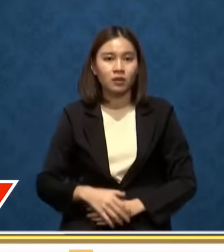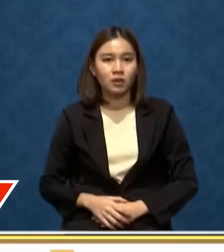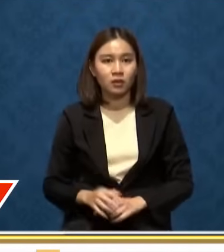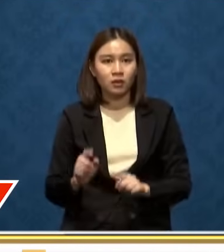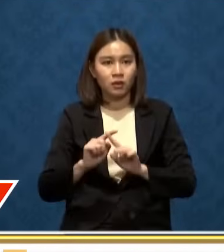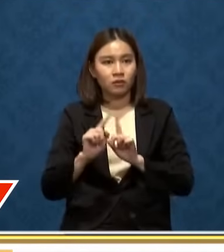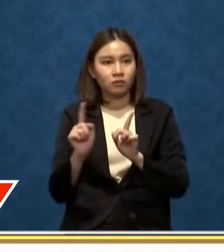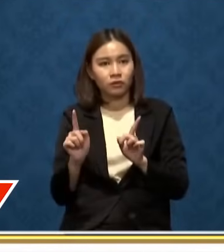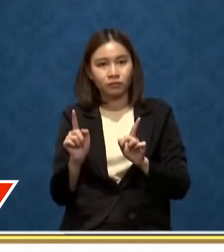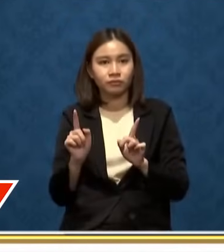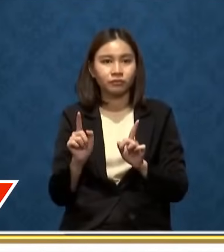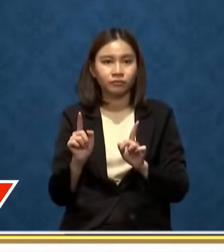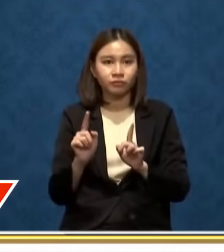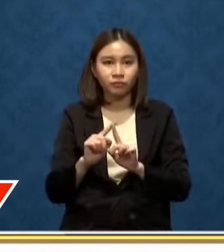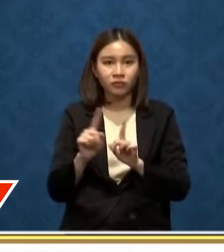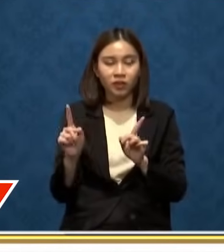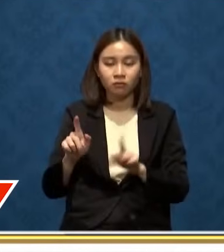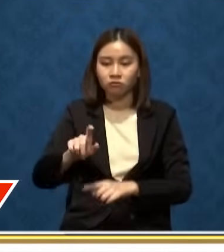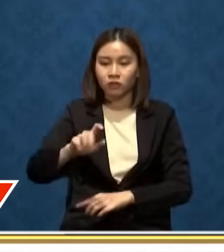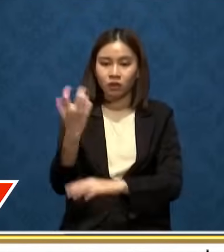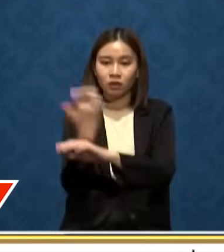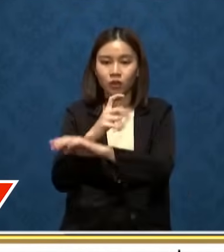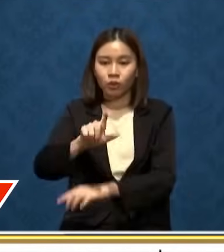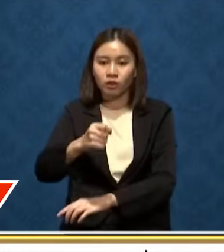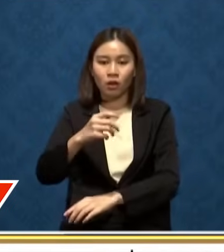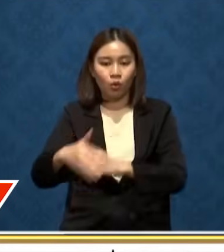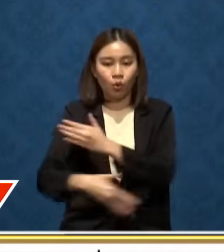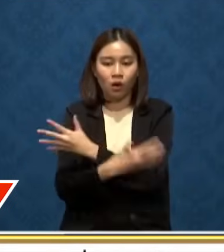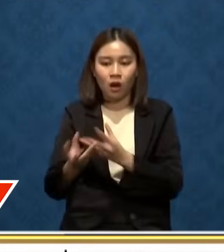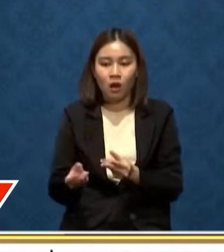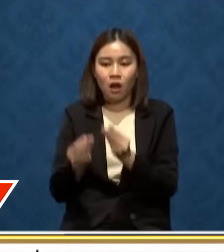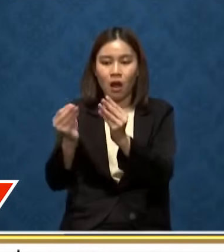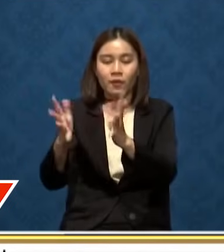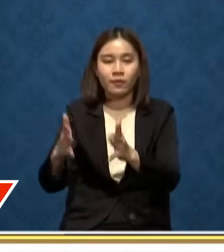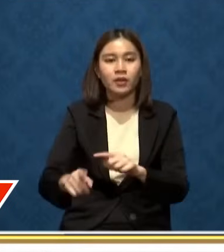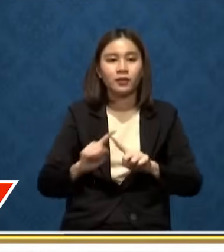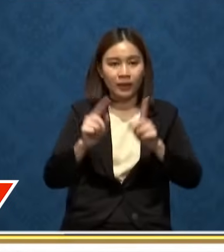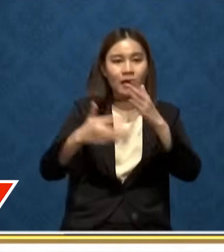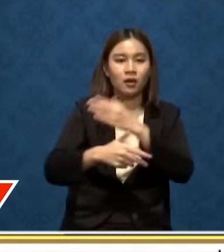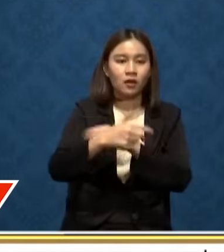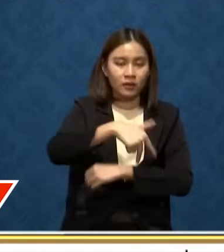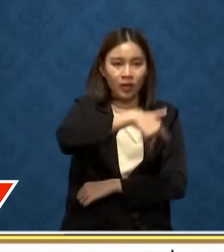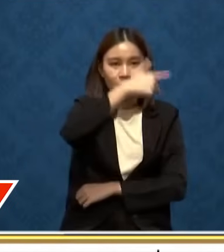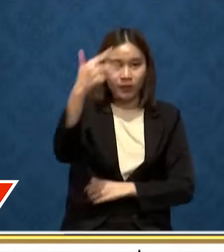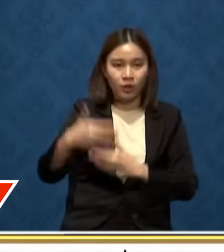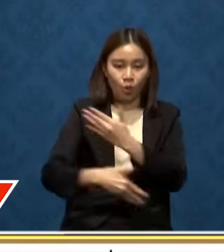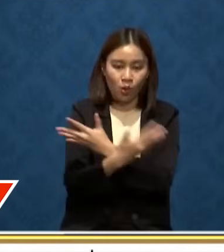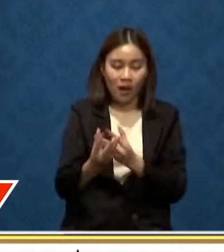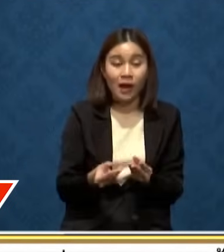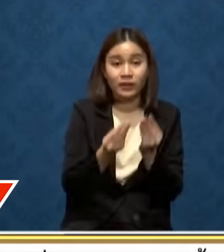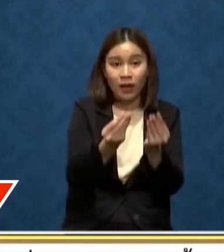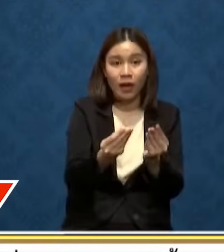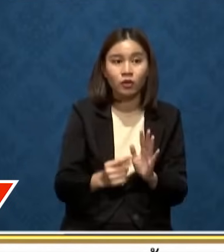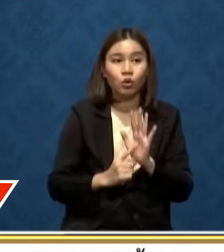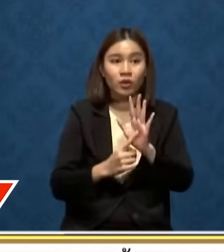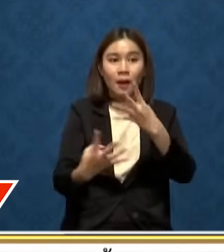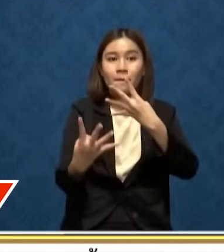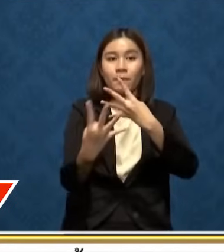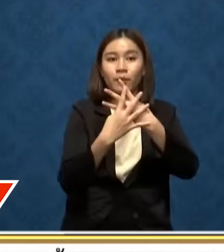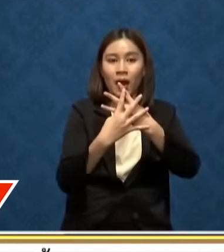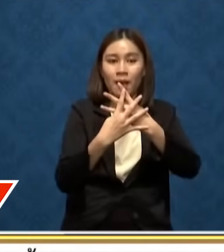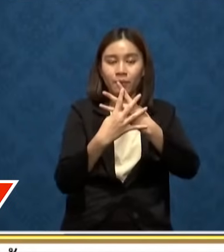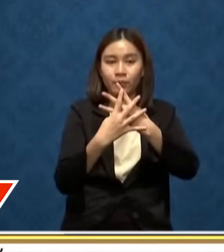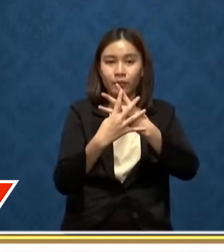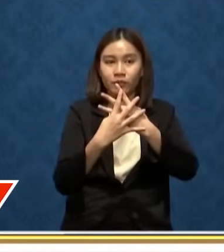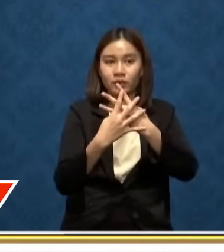ประเด็นดราม่าไม่มีช่องไหนให้โอกาสเหมือนไทย TBS อย่างกรณีที่รั้วบ้านพัง